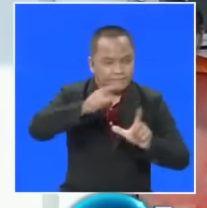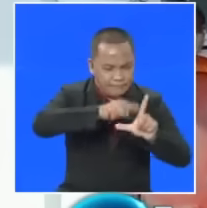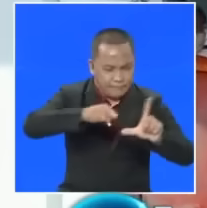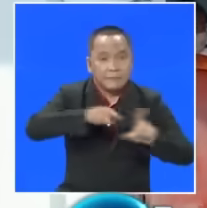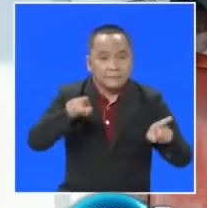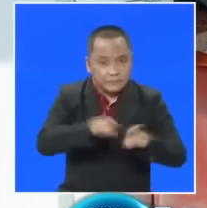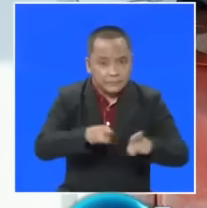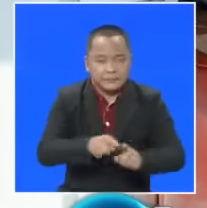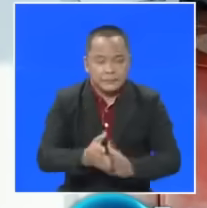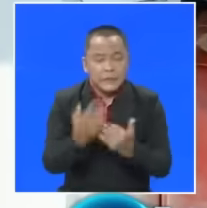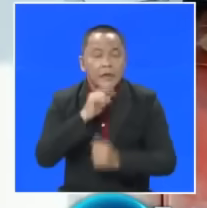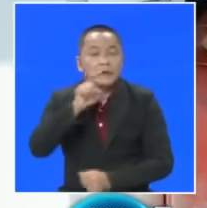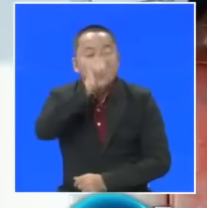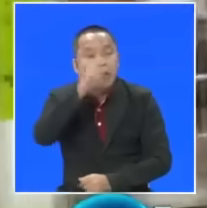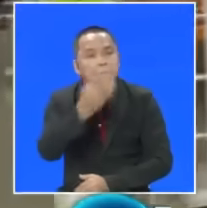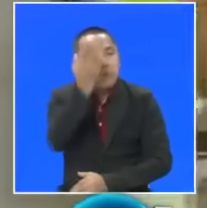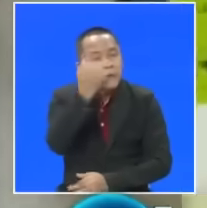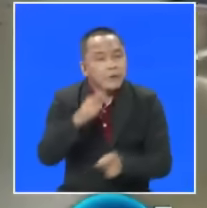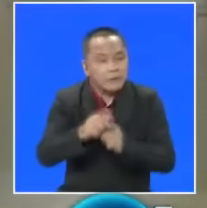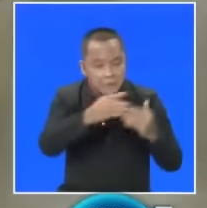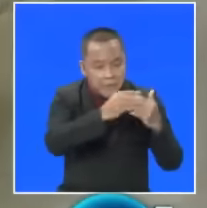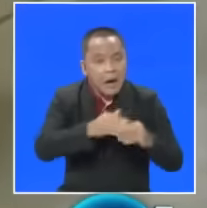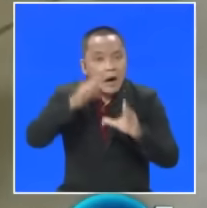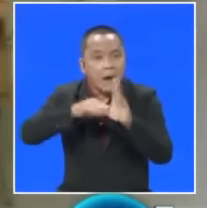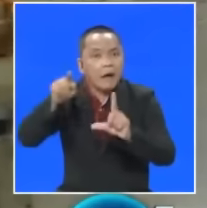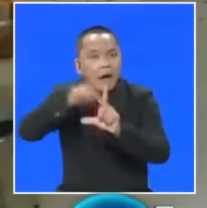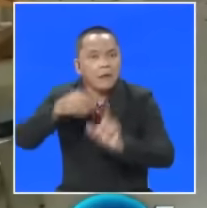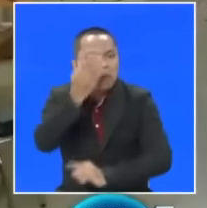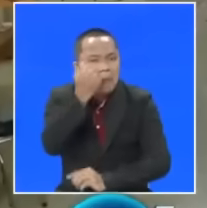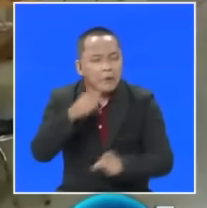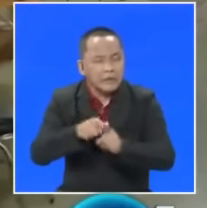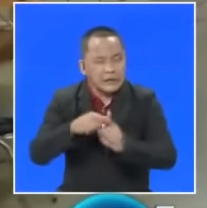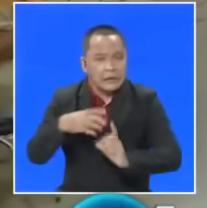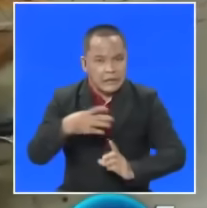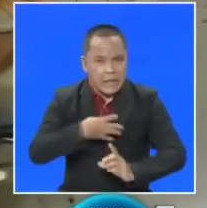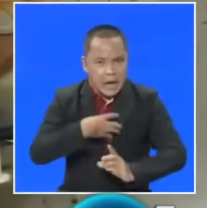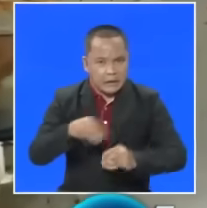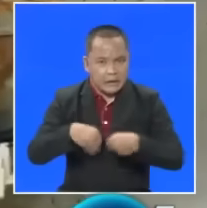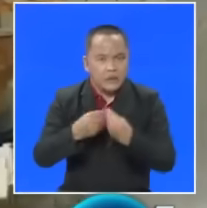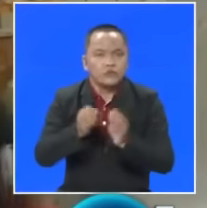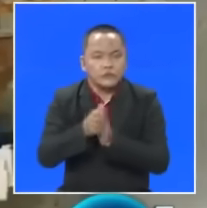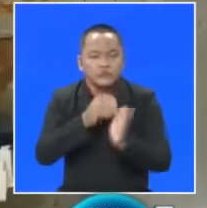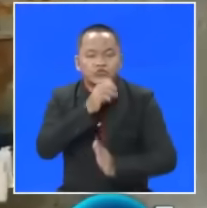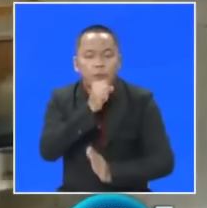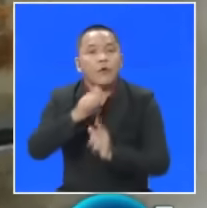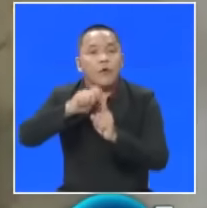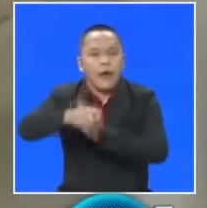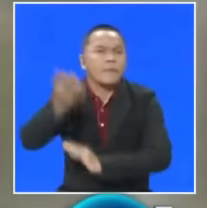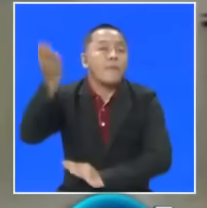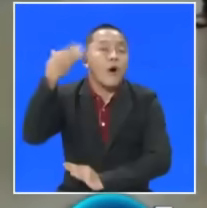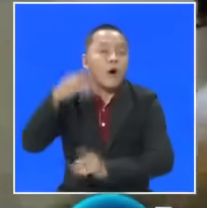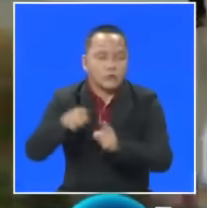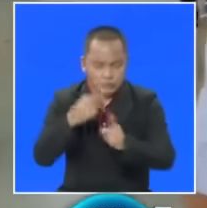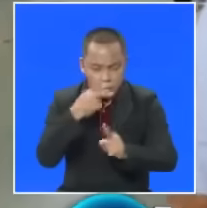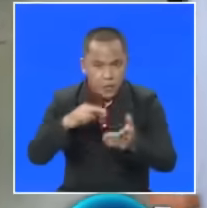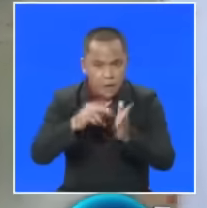นเดียวกันคำถามคือทำไมต้องพากันมาลงก้าวไกลเพราะเขาหวังเสียงของด้อมส้มโคราชเพราะที่ผ่านมาส